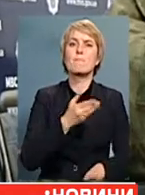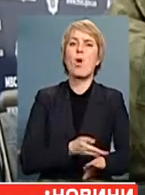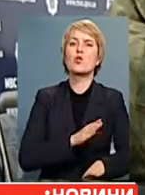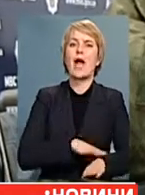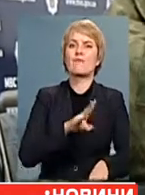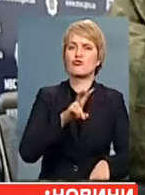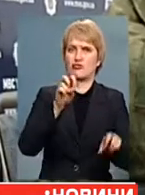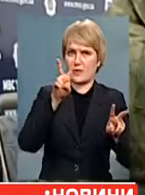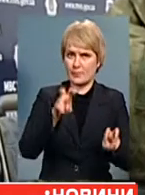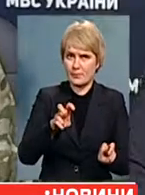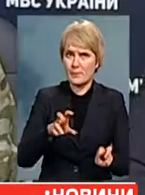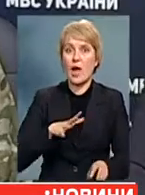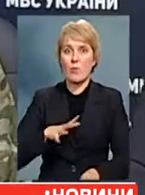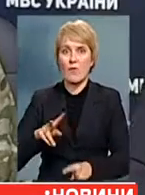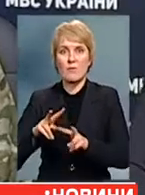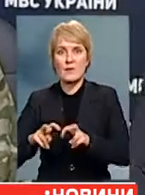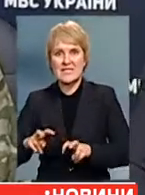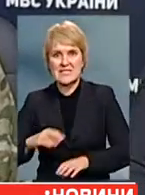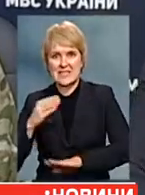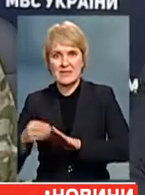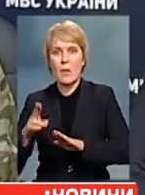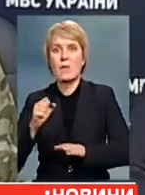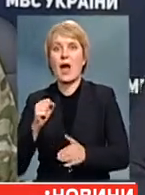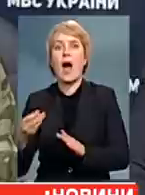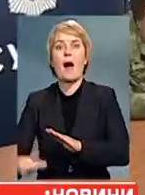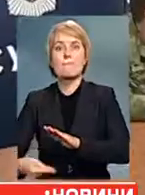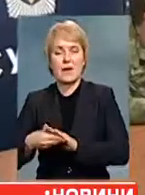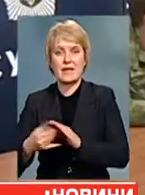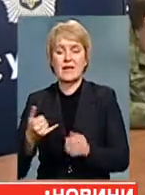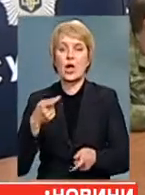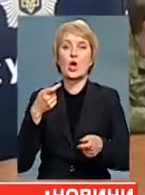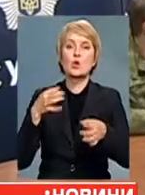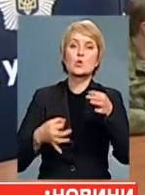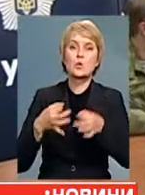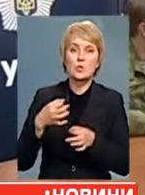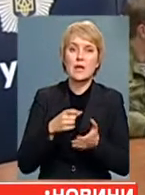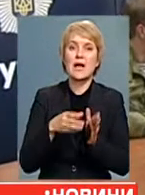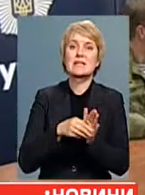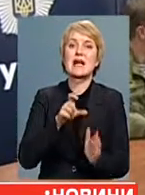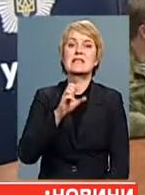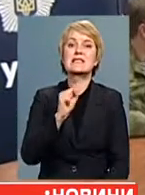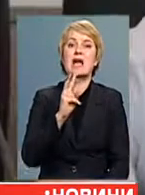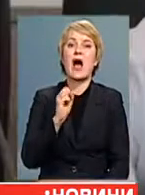за хабар. Зараз судиться з Михайлом Саакашвілі, оскільки той його назвав кримінальним авторитетом.